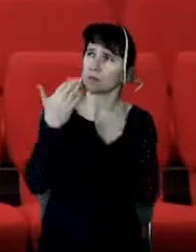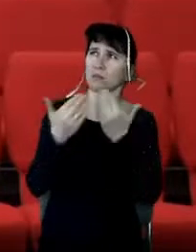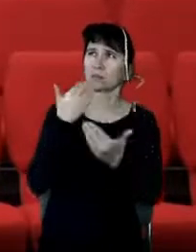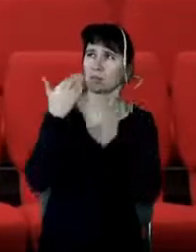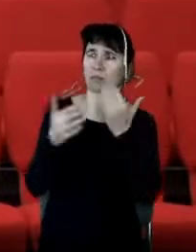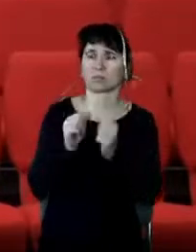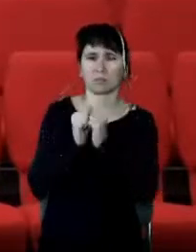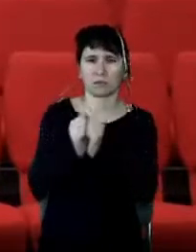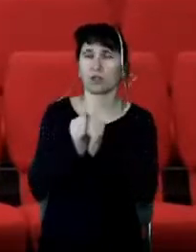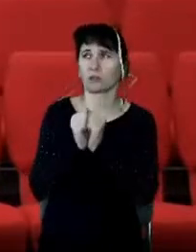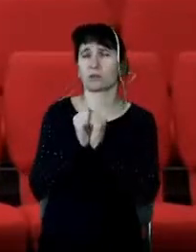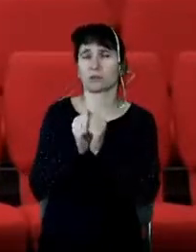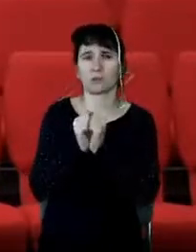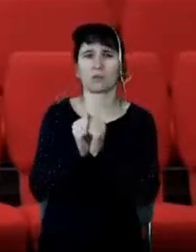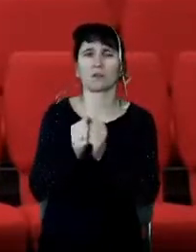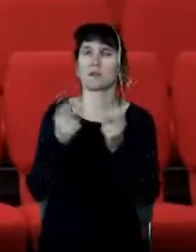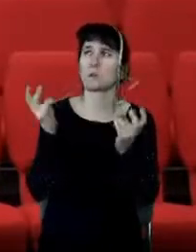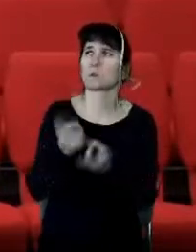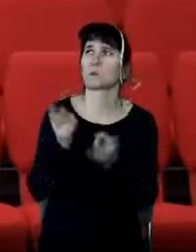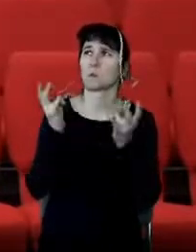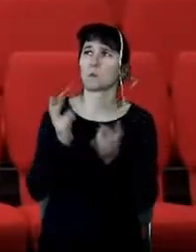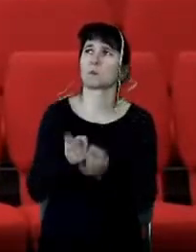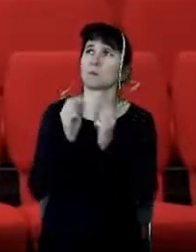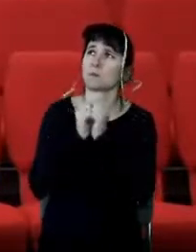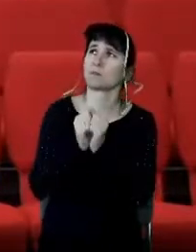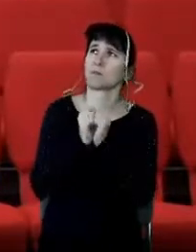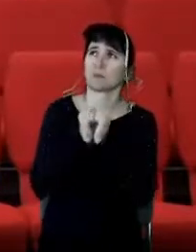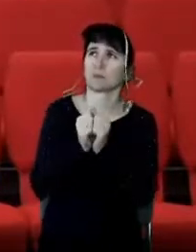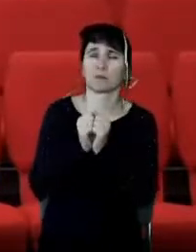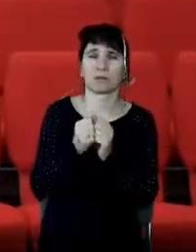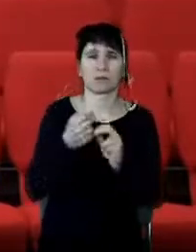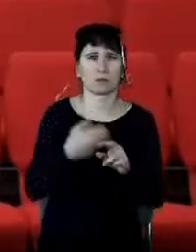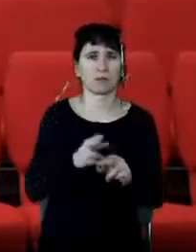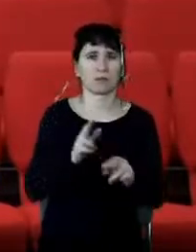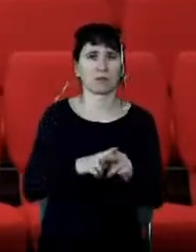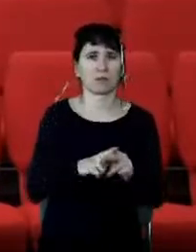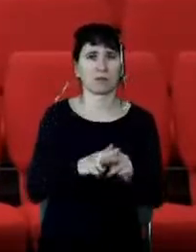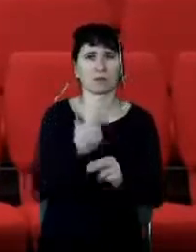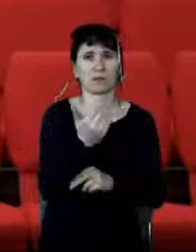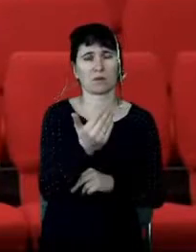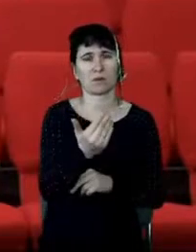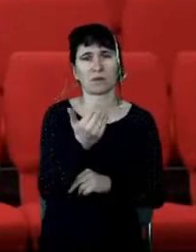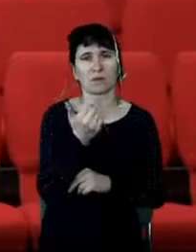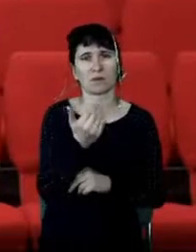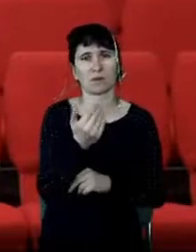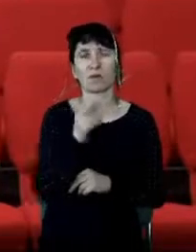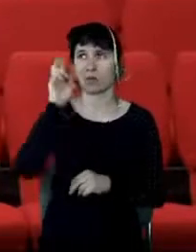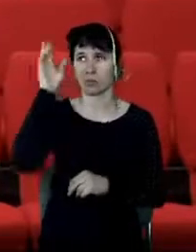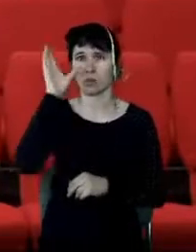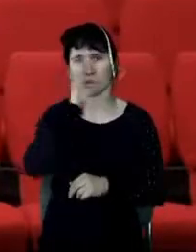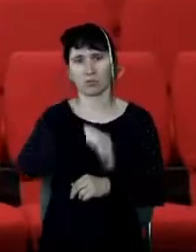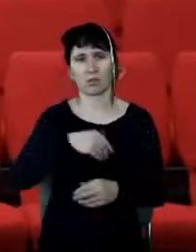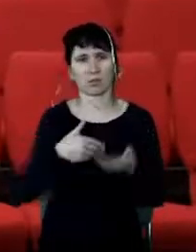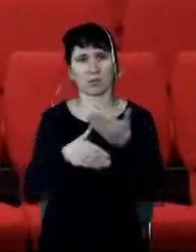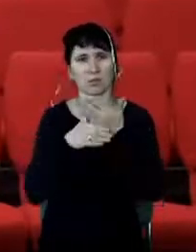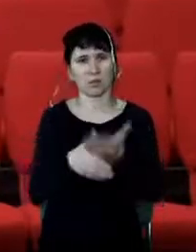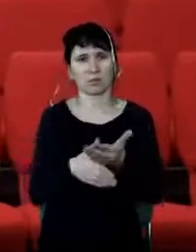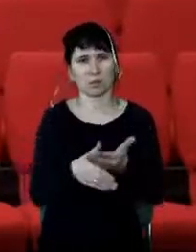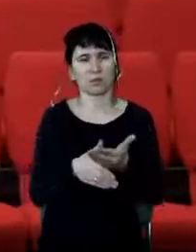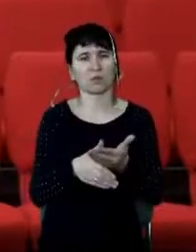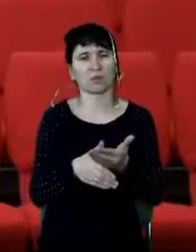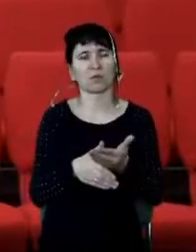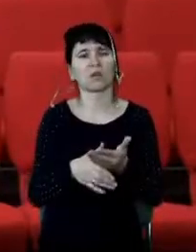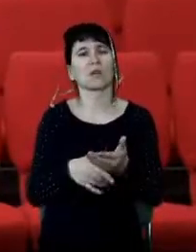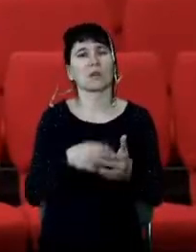ревності, в великому такому потребі, бажанні, в цей час Бог допоможе тобі зрозуміти і побачити,